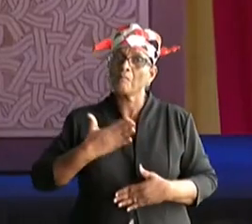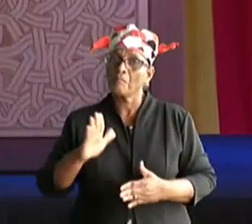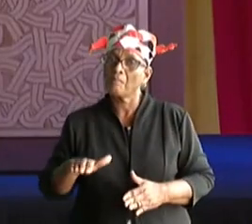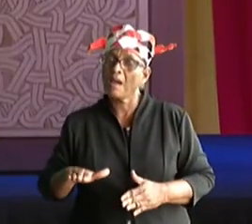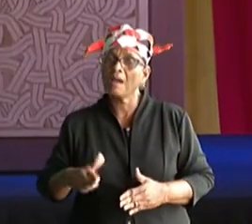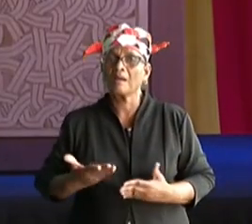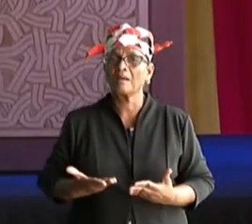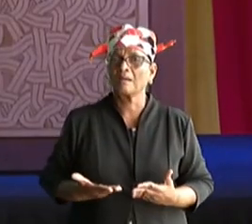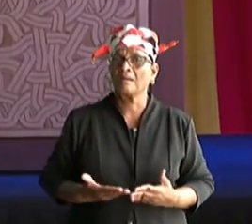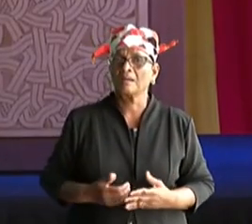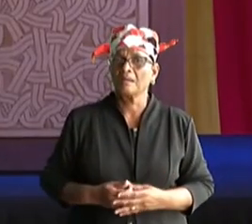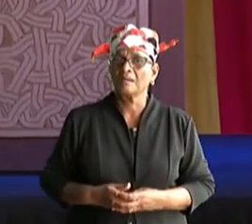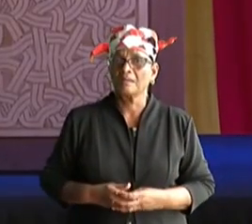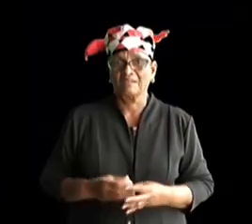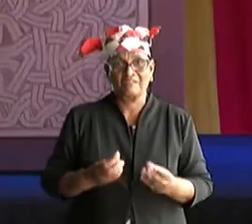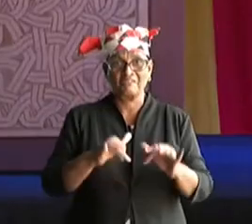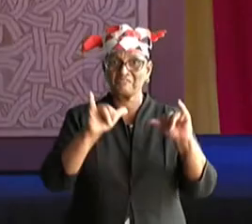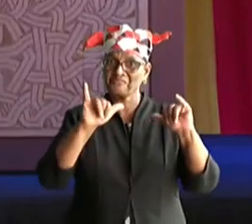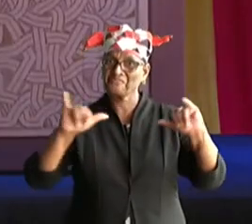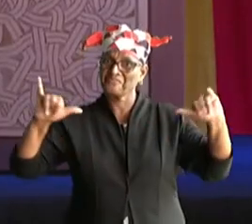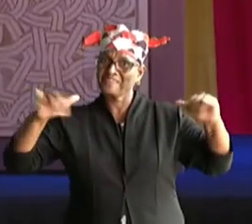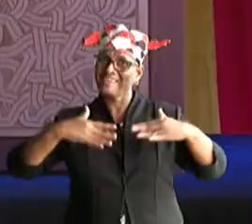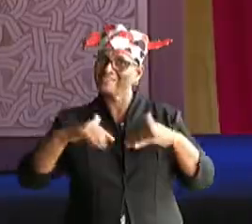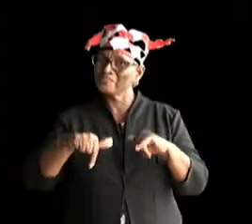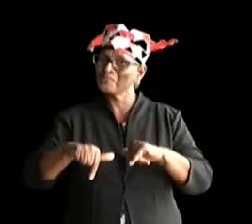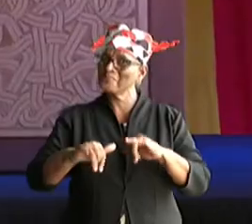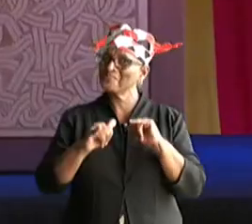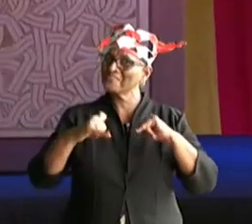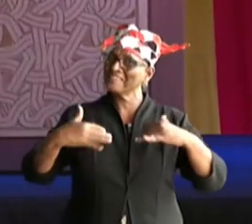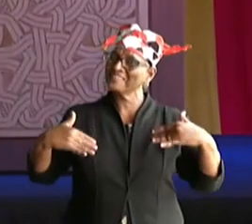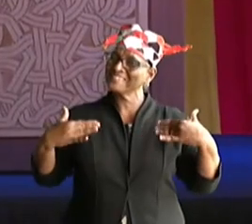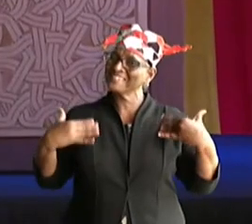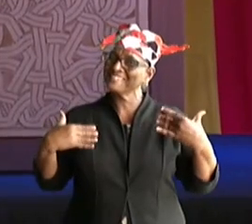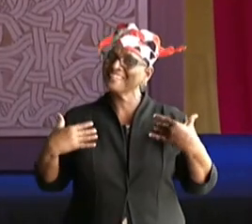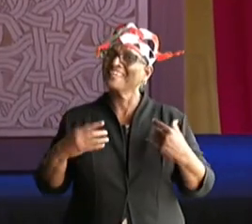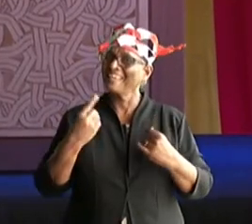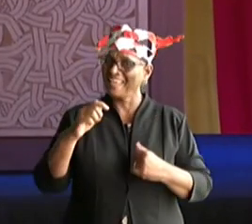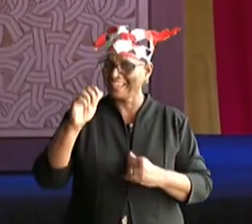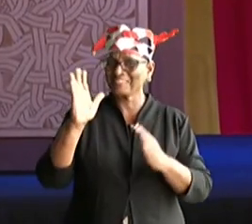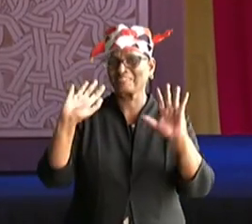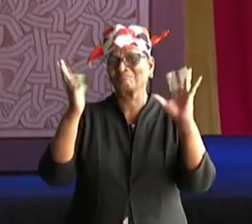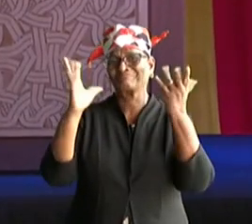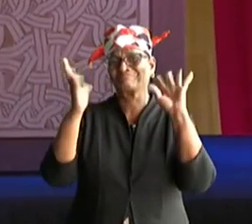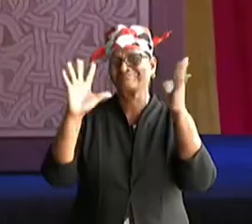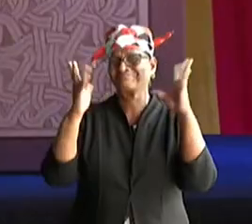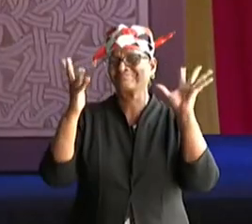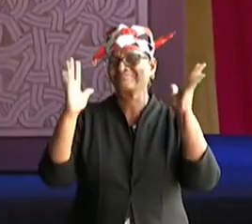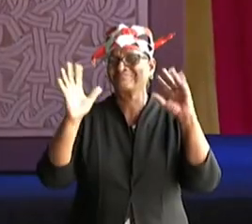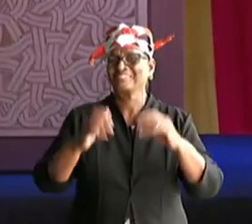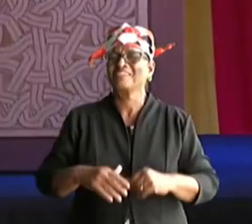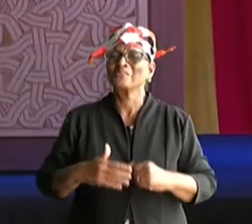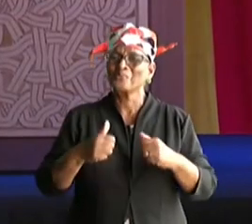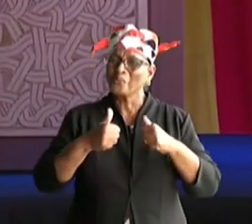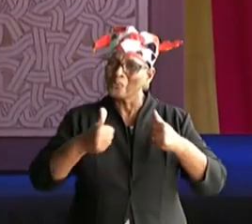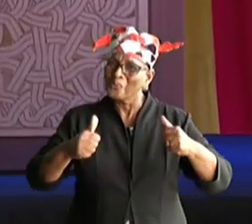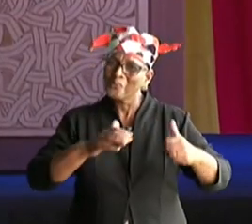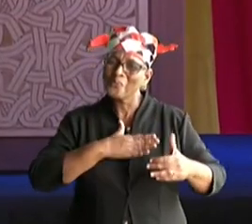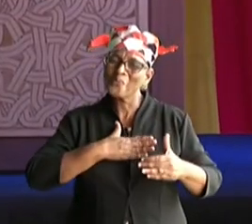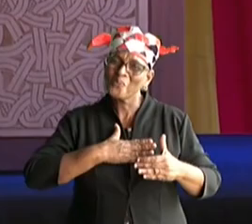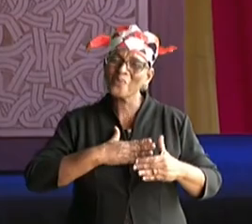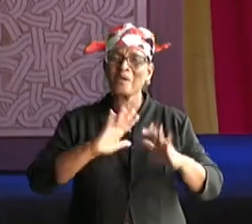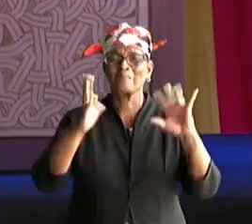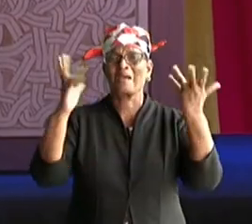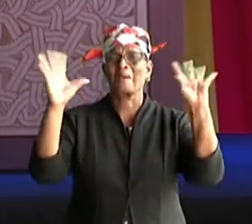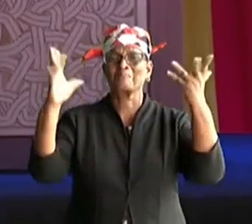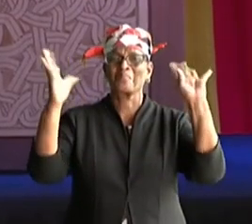een feestsfeer, feeststemming. Ze verdienen inderdaad een warme applaus. Mag ik nog een keer een warme applaus